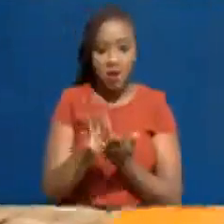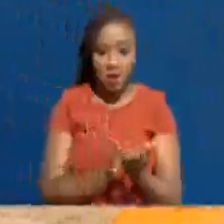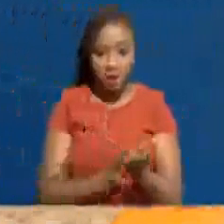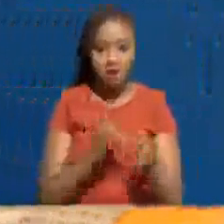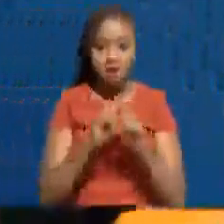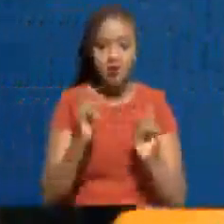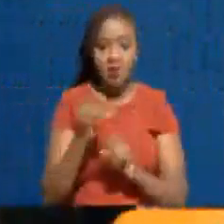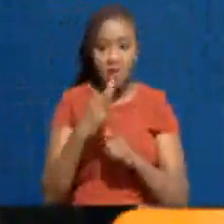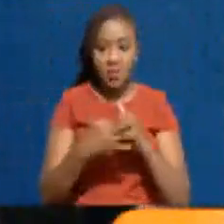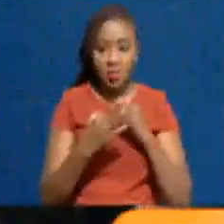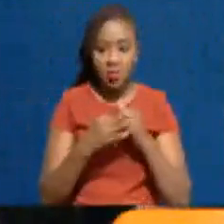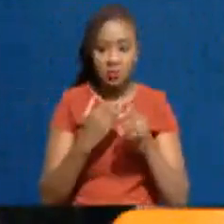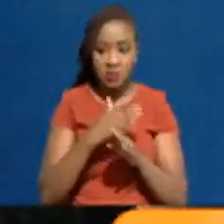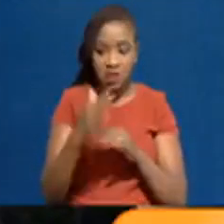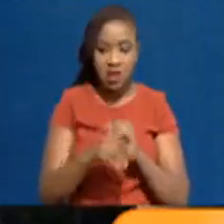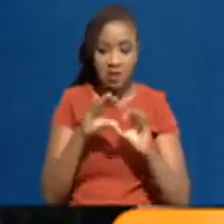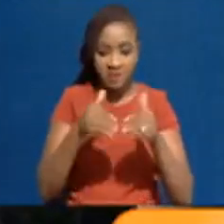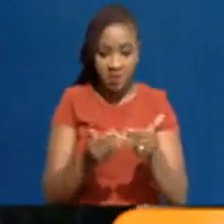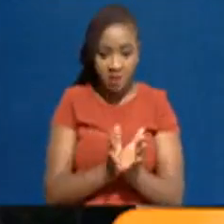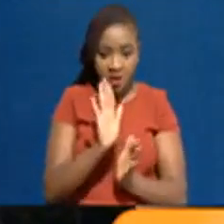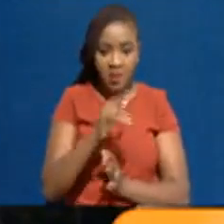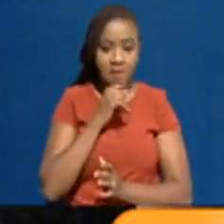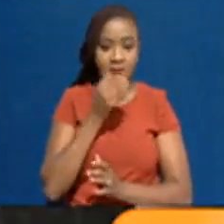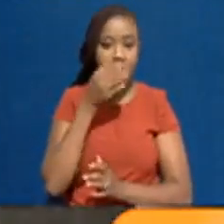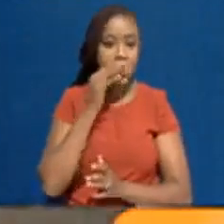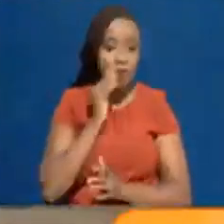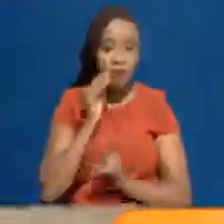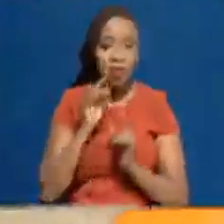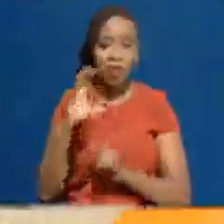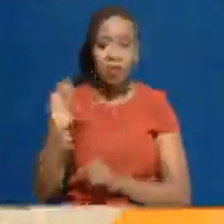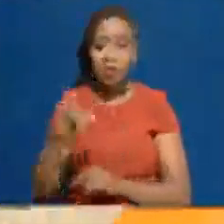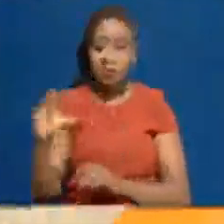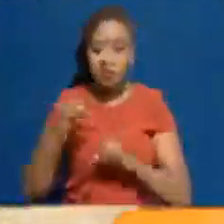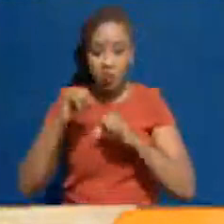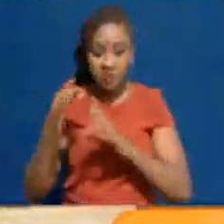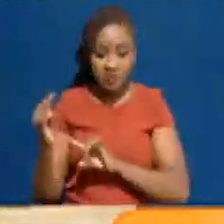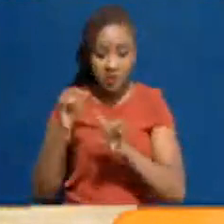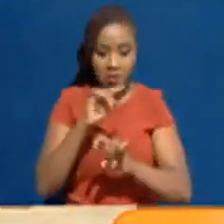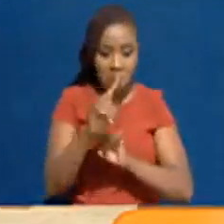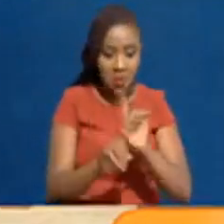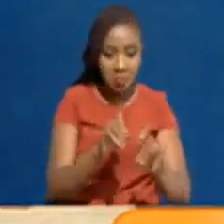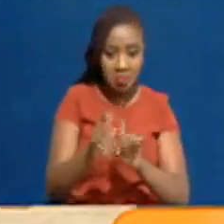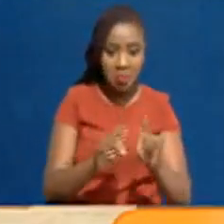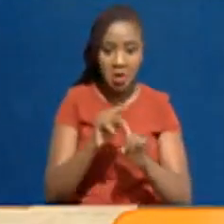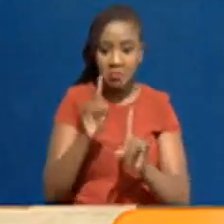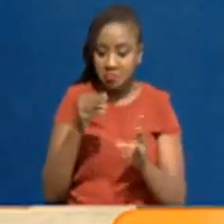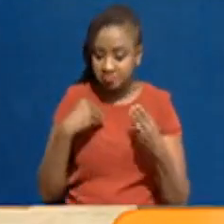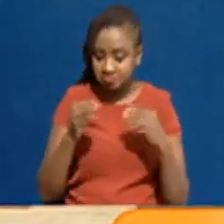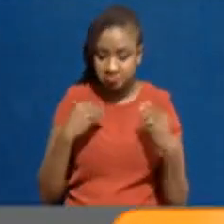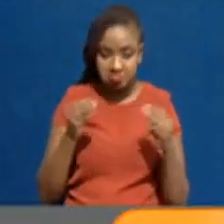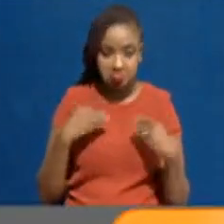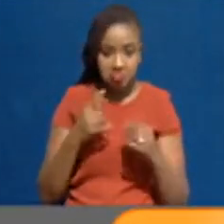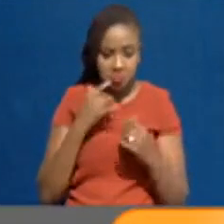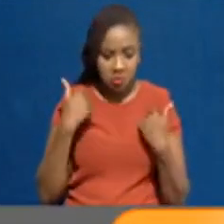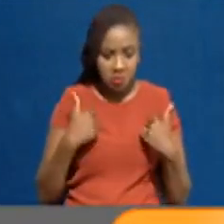opar pamoja na familia yake wuji na maker wa hata hiyo par liip ya madai hao ya uf akema